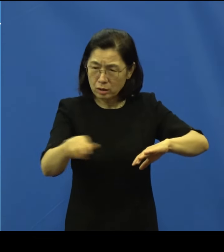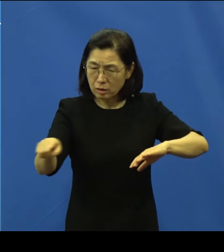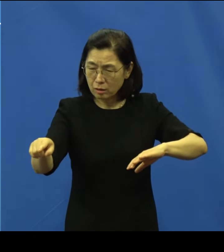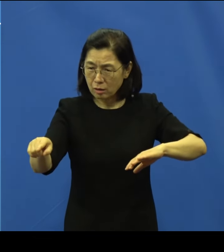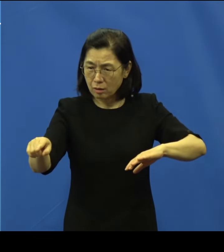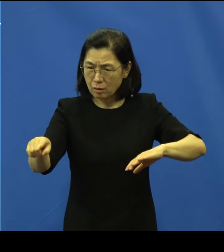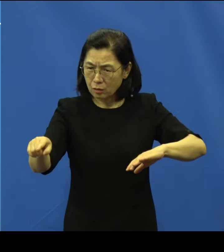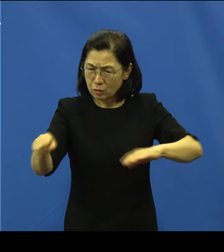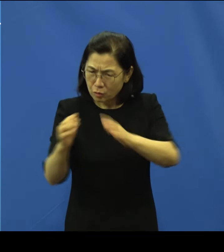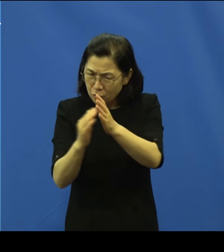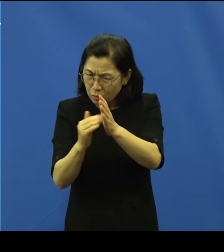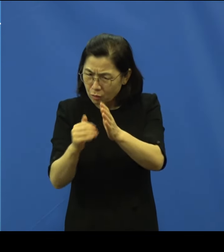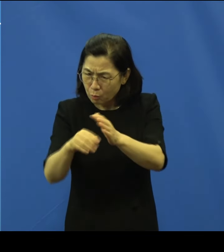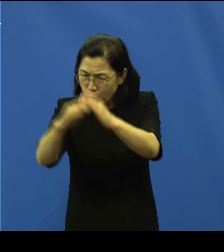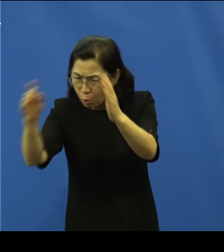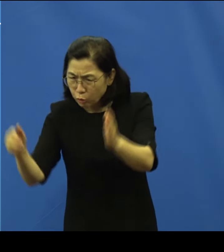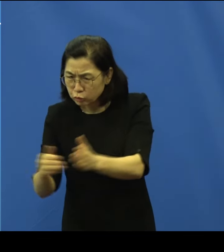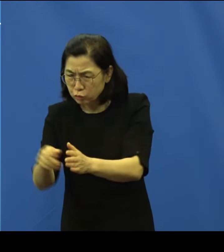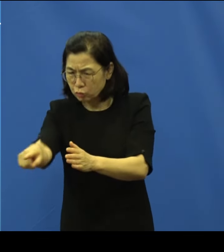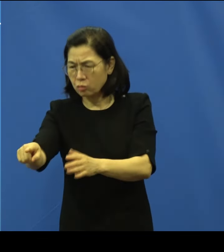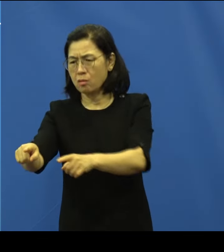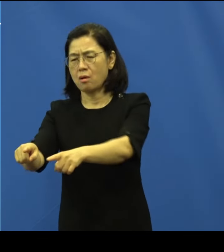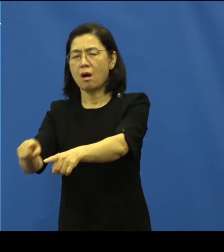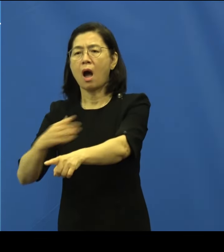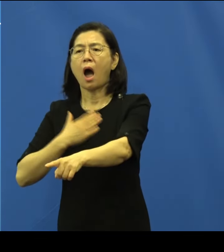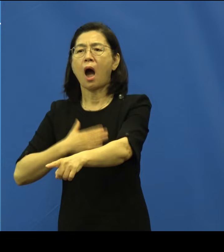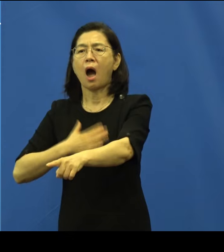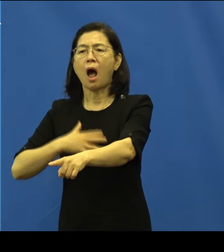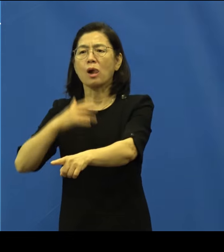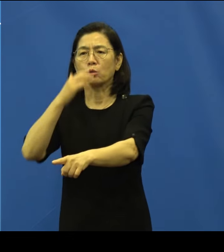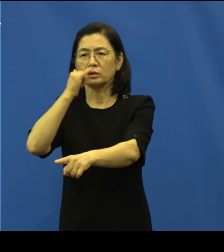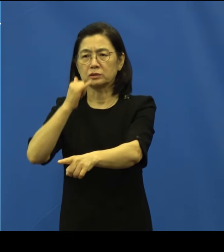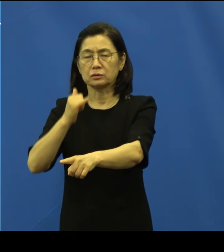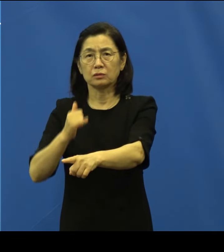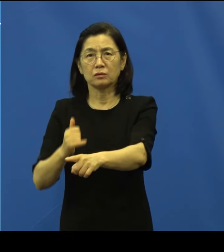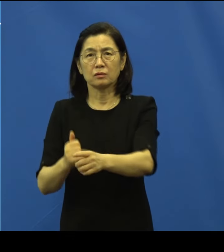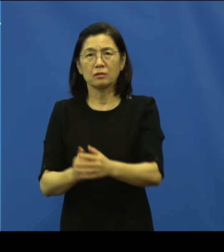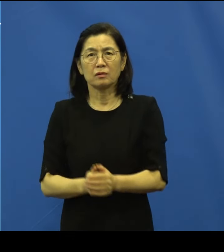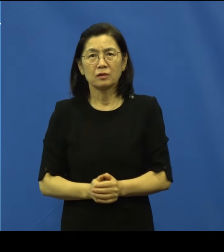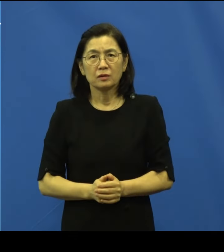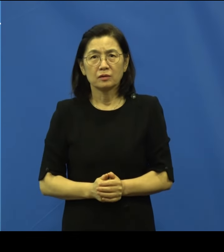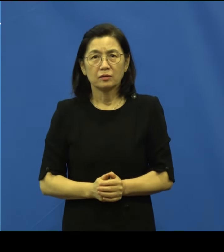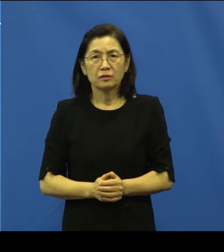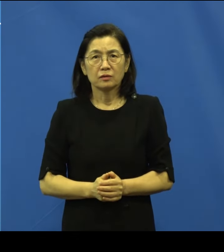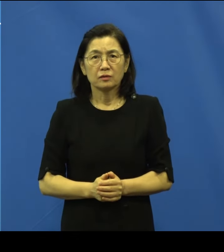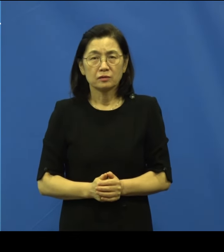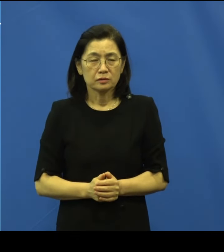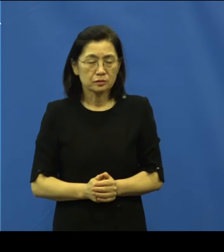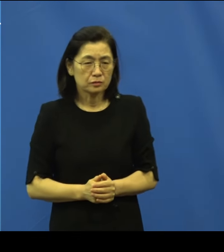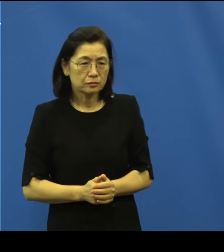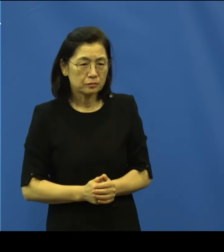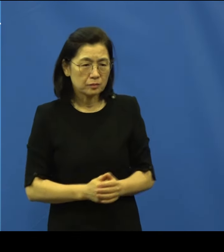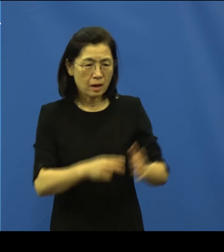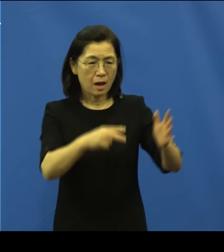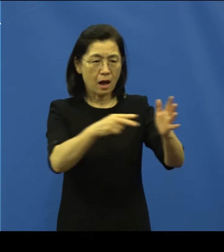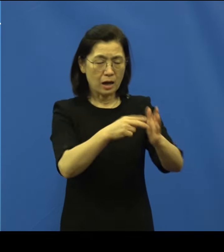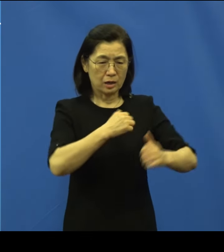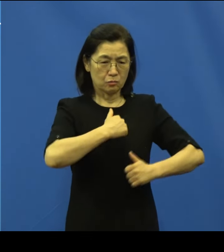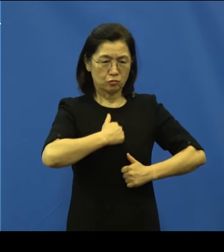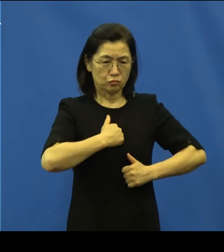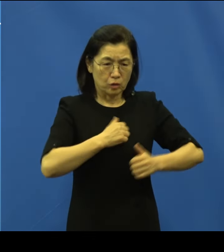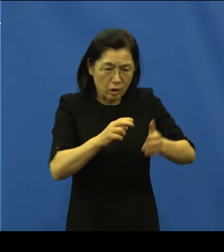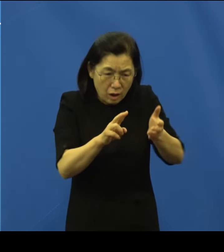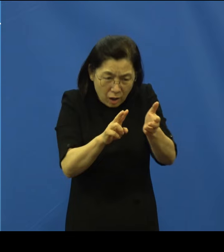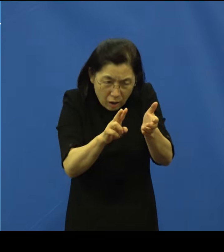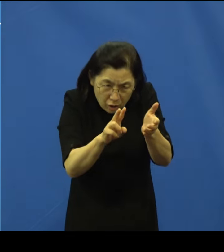이스라엘에게 자꾸 넘어가고 비밀이 알려지니까 매복해놨는데 또 이스라엘이